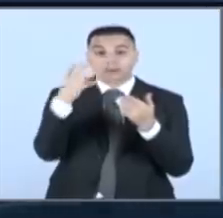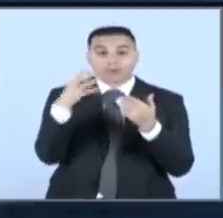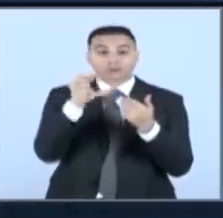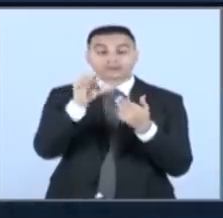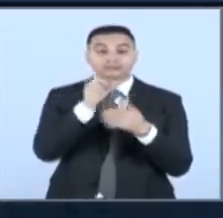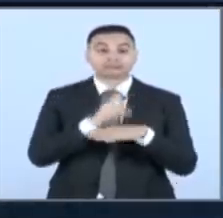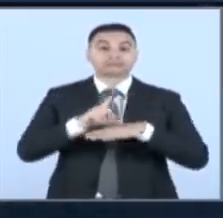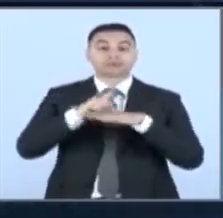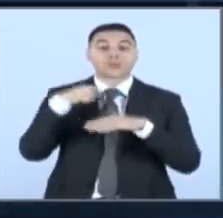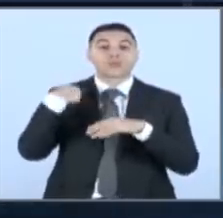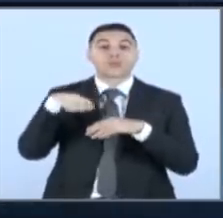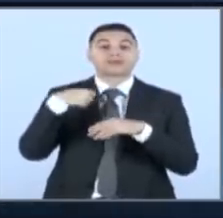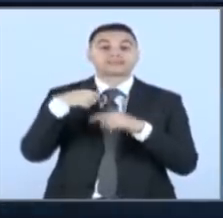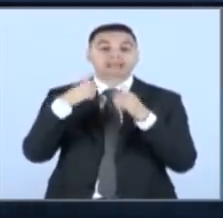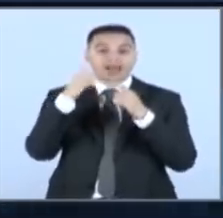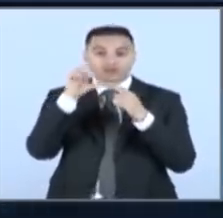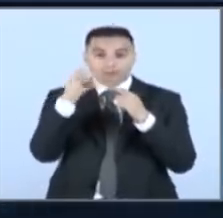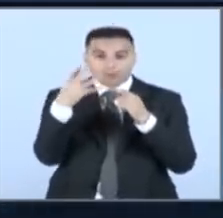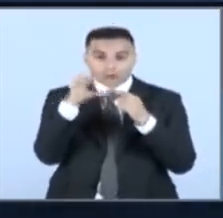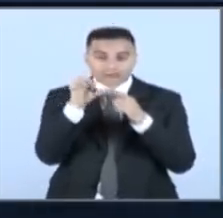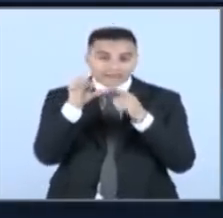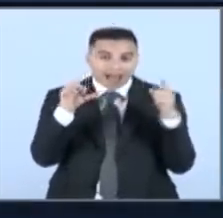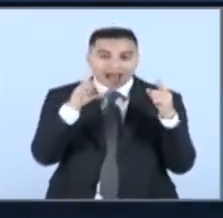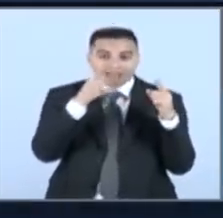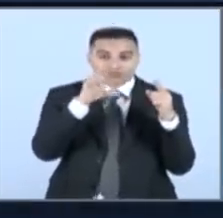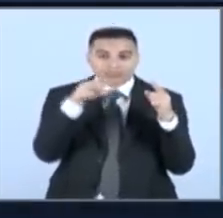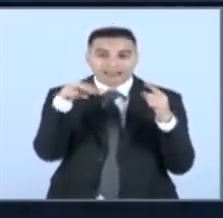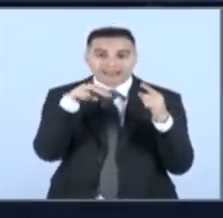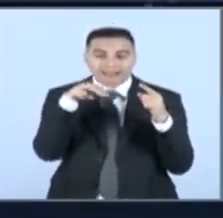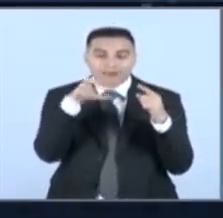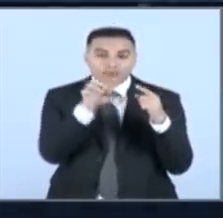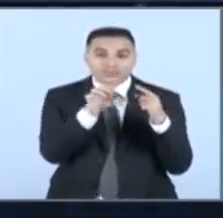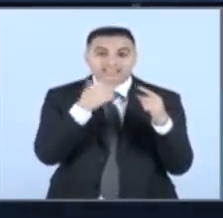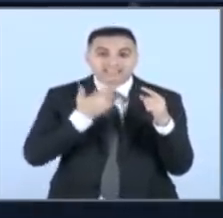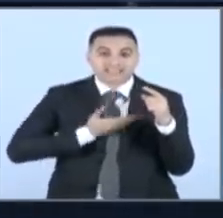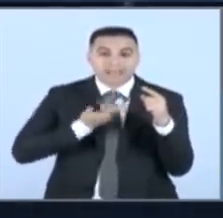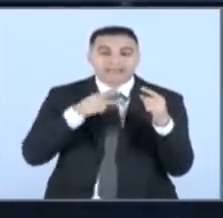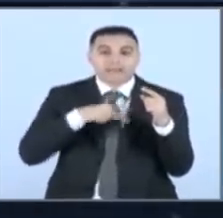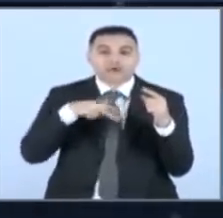1994 ل 1998 وكان عندها 28 سنة.